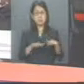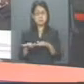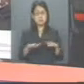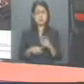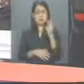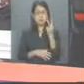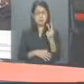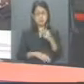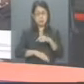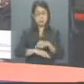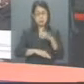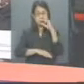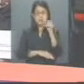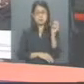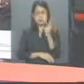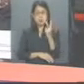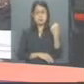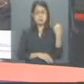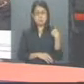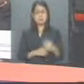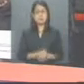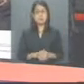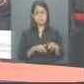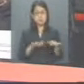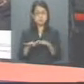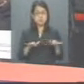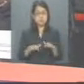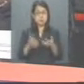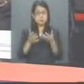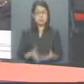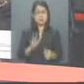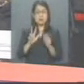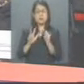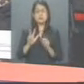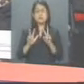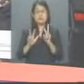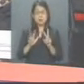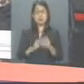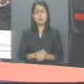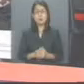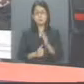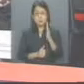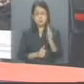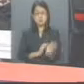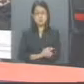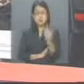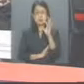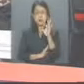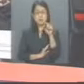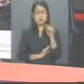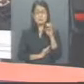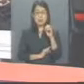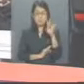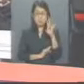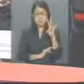มาณ 02:00 ที่ผ่านมาก็เกิด after shock ประมาณ 3.2 ริกเตอร ์ และช่วงเวลาประมาณ 9:57 นาทีก็เกิด after